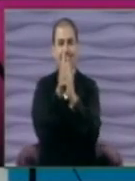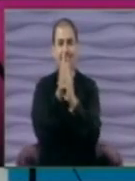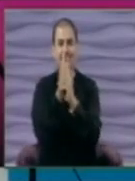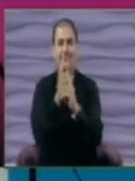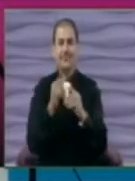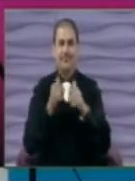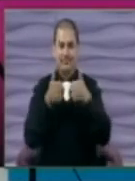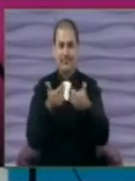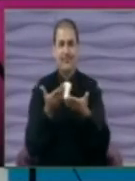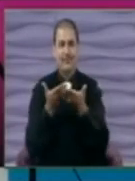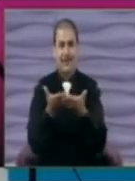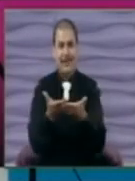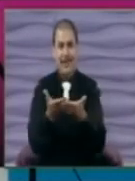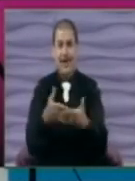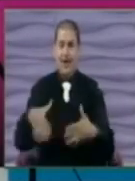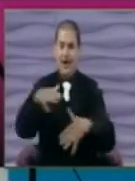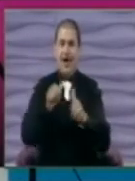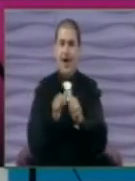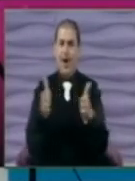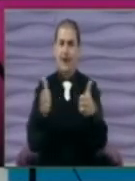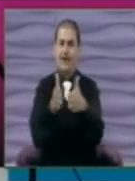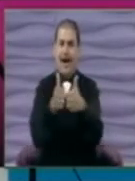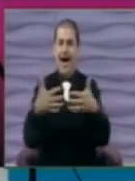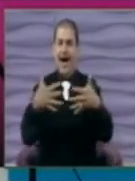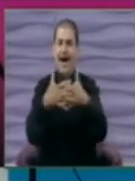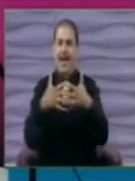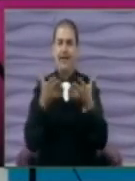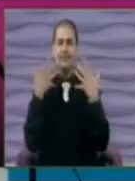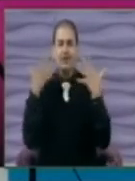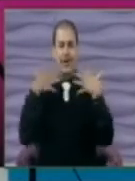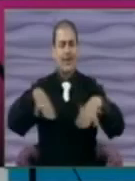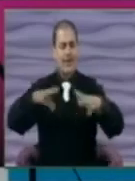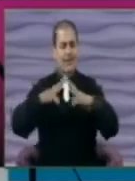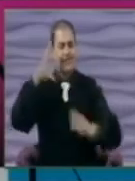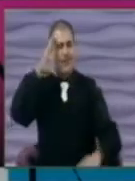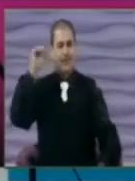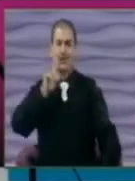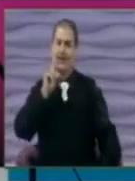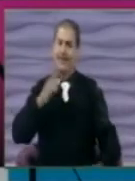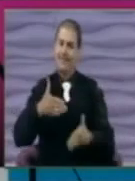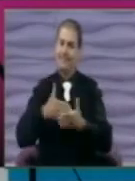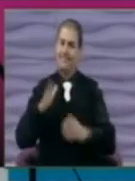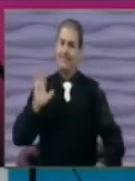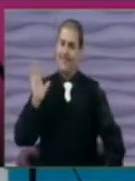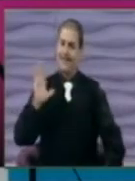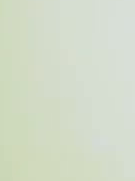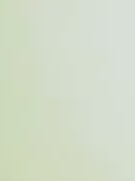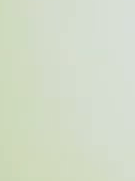أكيد مع العائلة. مشاهدينا نتمنى لكم كل التوفيق وإلى اللقاء.